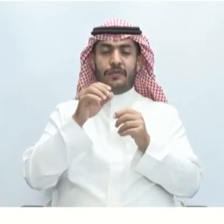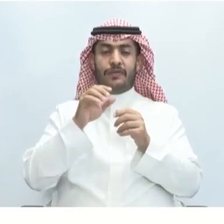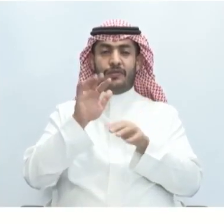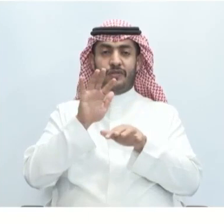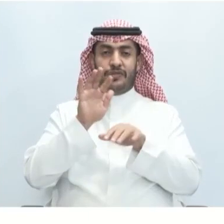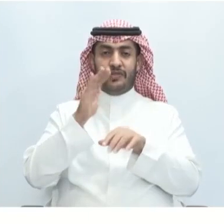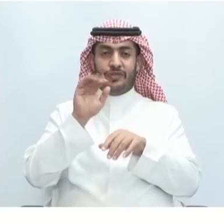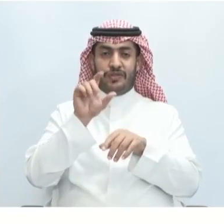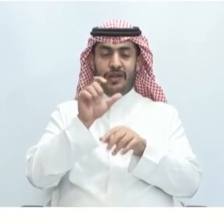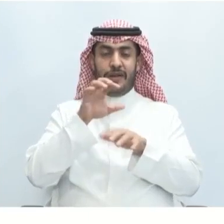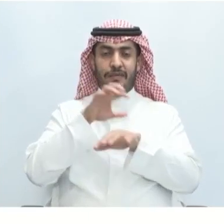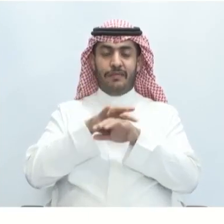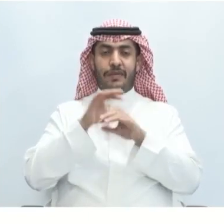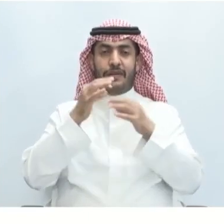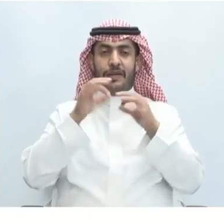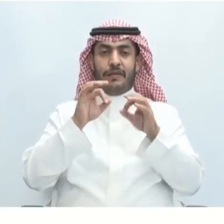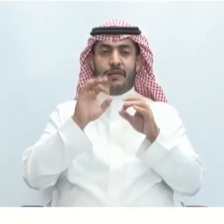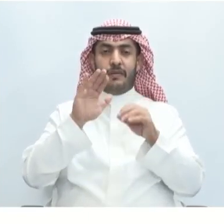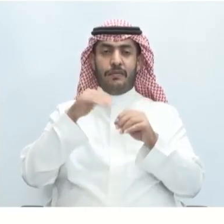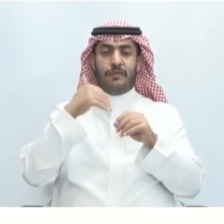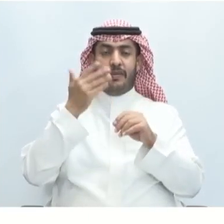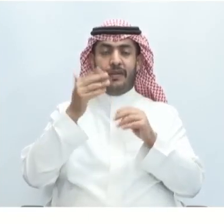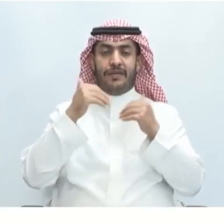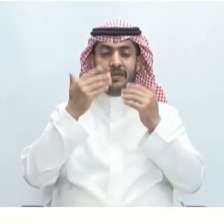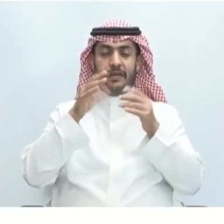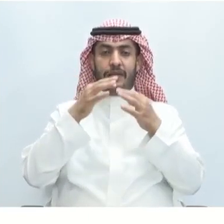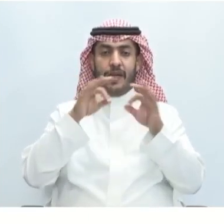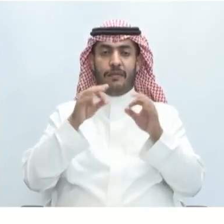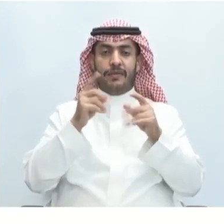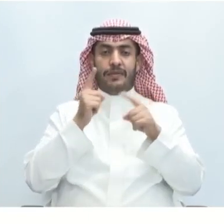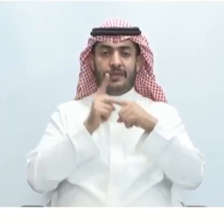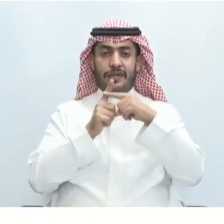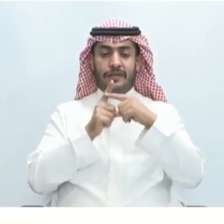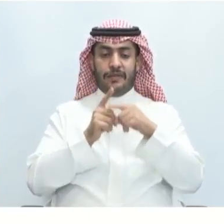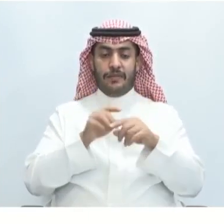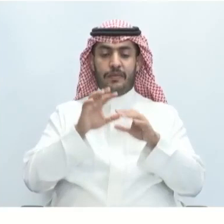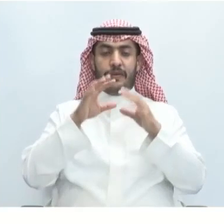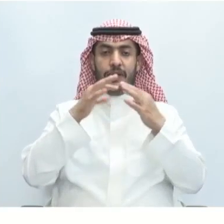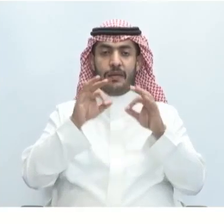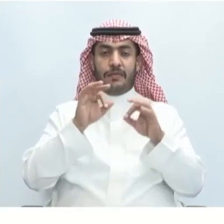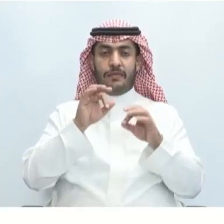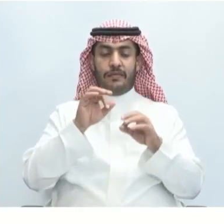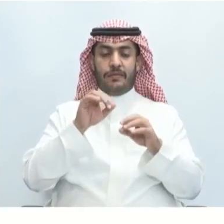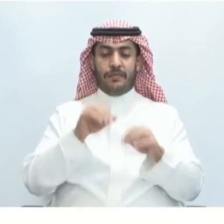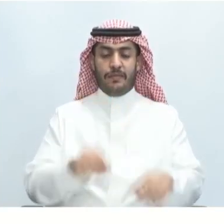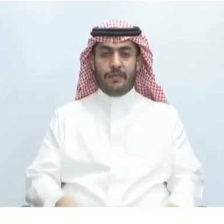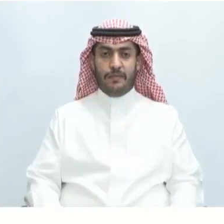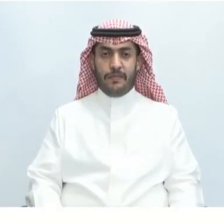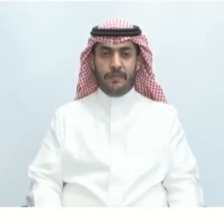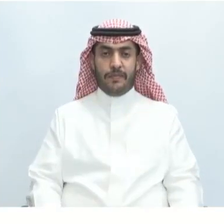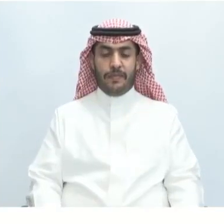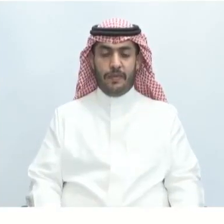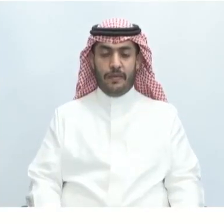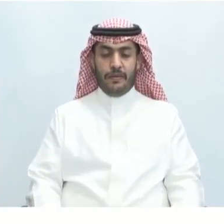وسعر كل وجهه بعد ذلك في النهايه سيجمع لك جميع الشحنات اجمالي ايرادات سنجمع بالتاكيد